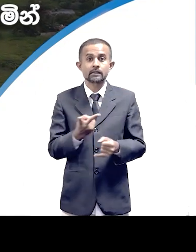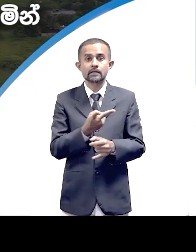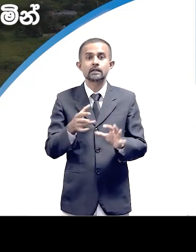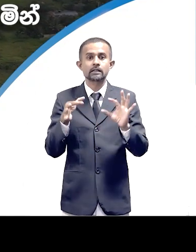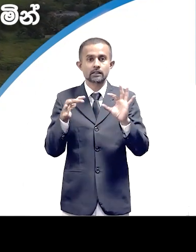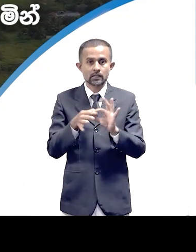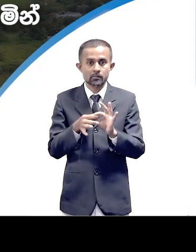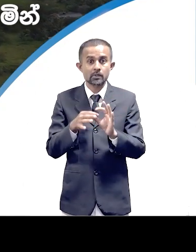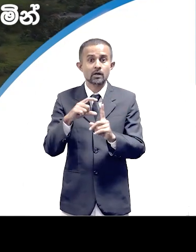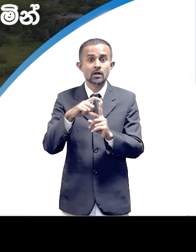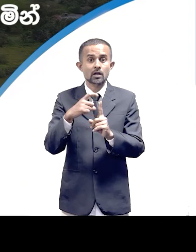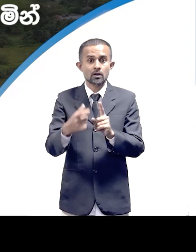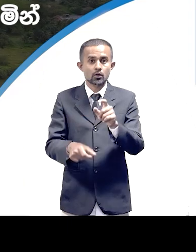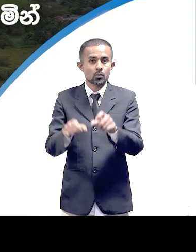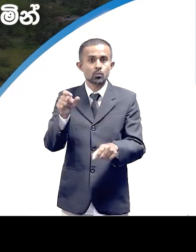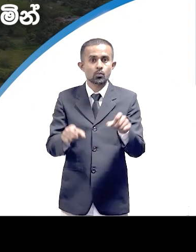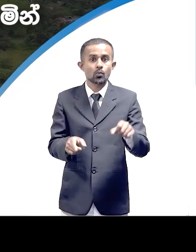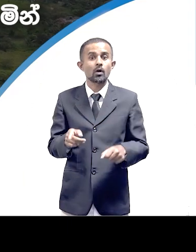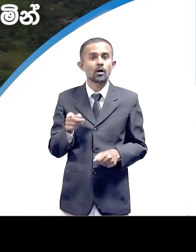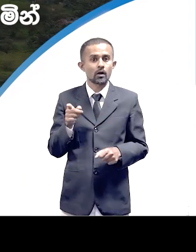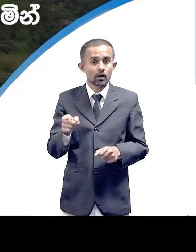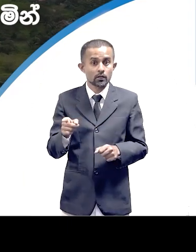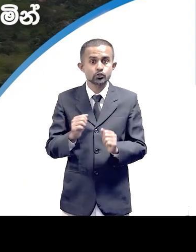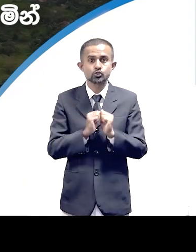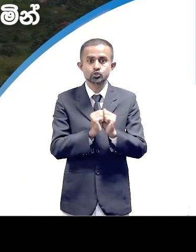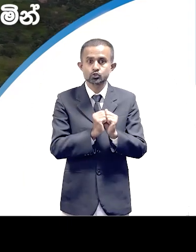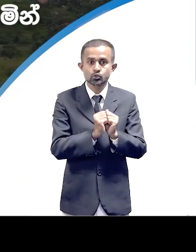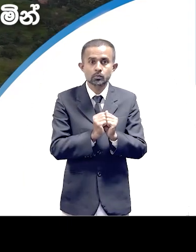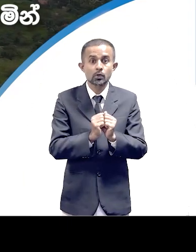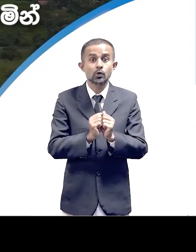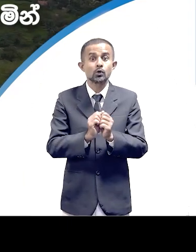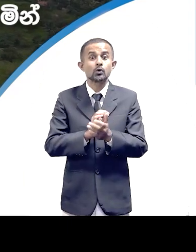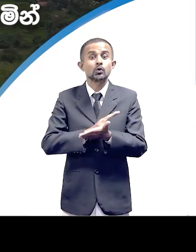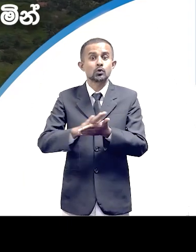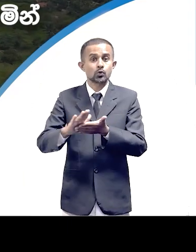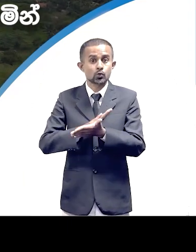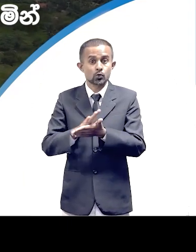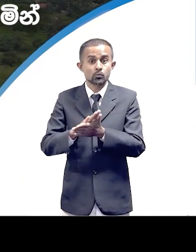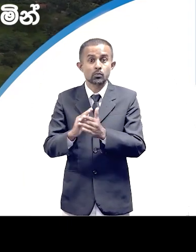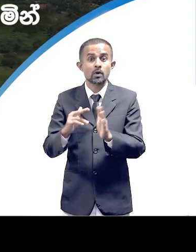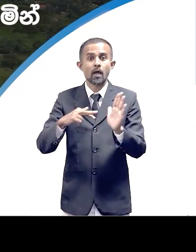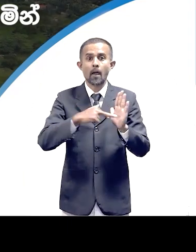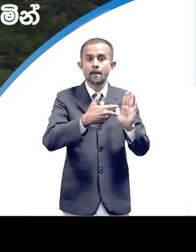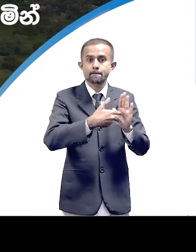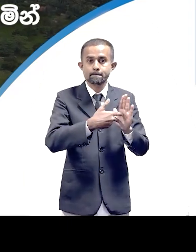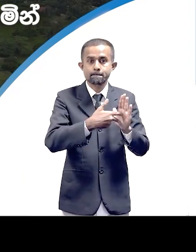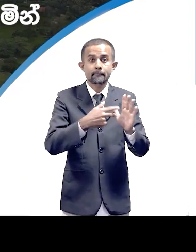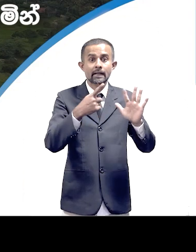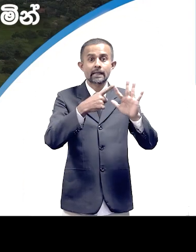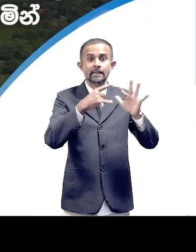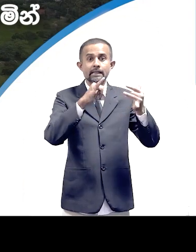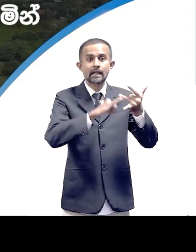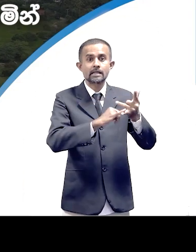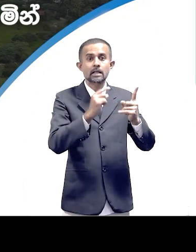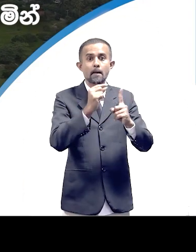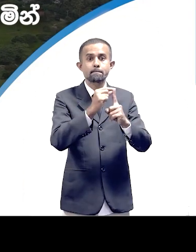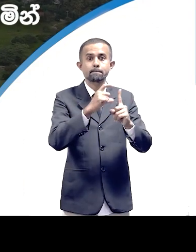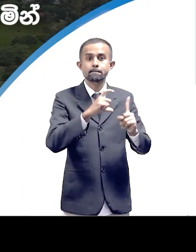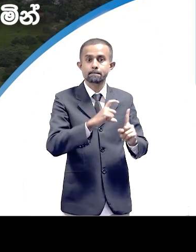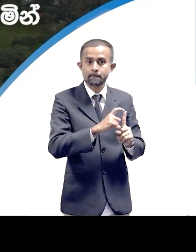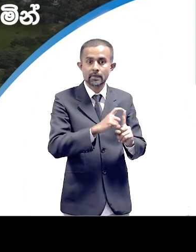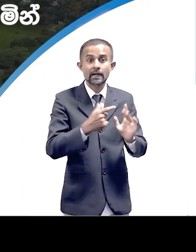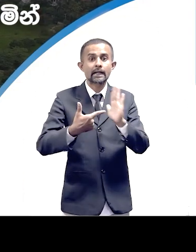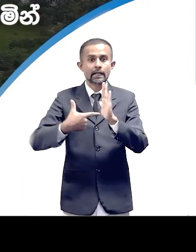ඒකාබද්ධව ආබාධ සහිත පුද්ගලයන් සඳහා රැකියා සහයෝගයේ ප්‍රවර්ධනය සඳහා වන ව්‍යාපෘතිය ESPD